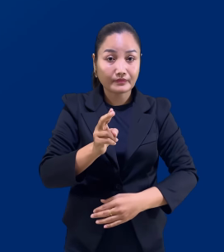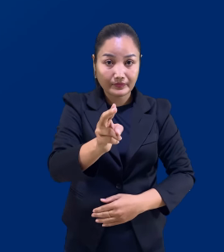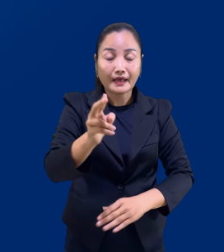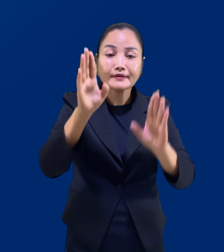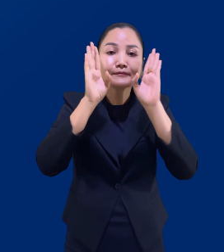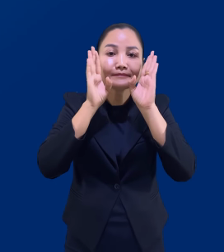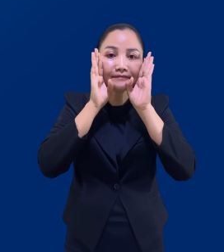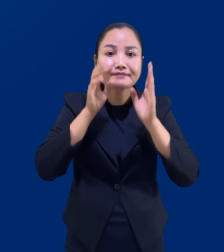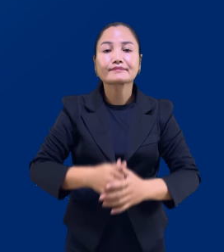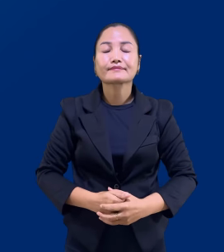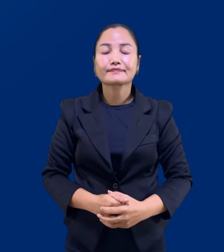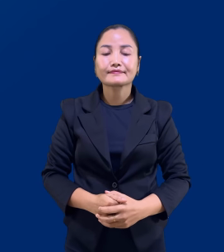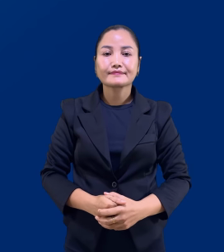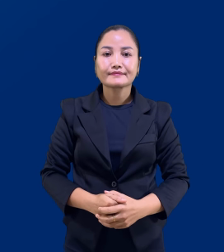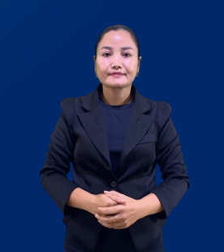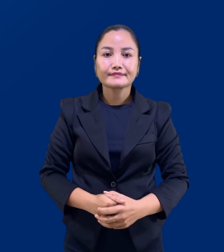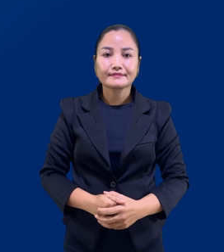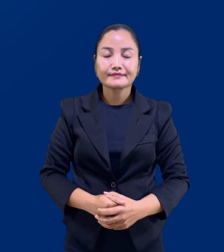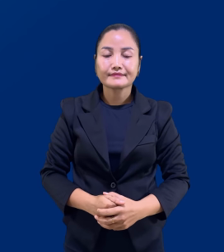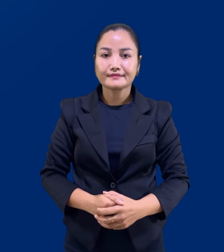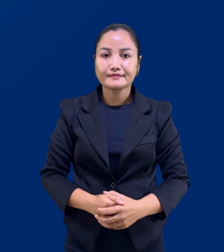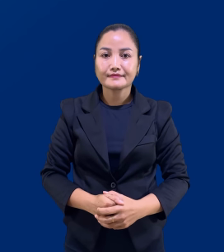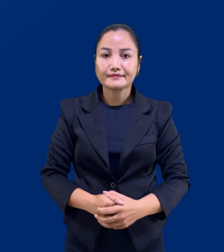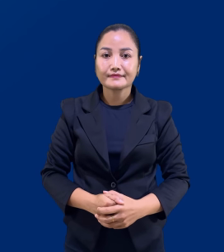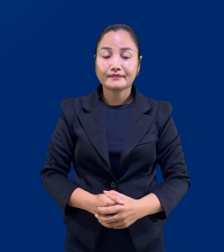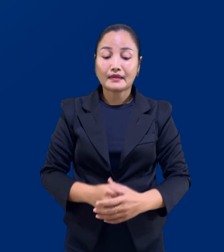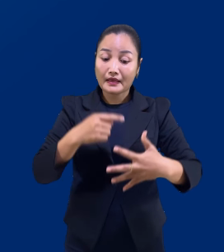ឆ្លើយតបដោយស្វ័យប្រវត្តិតាមរយៈ Facebook